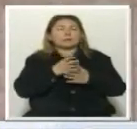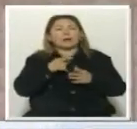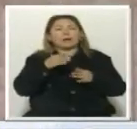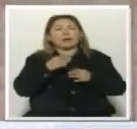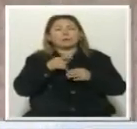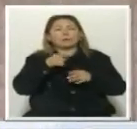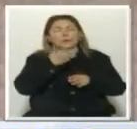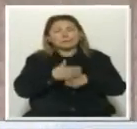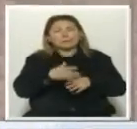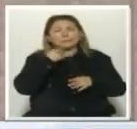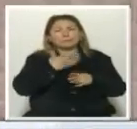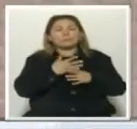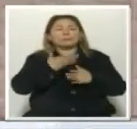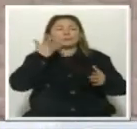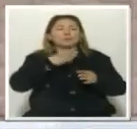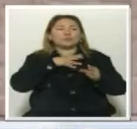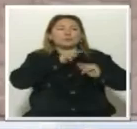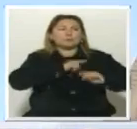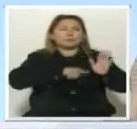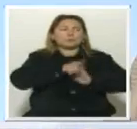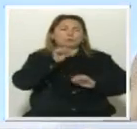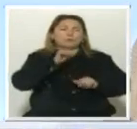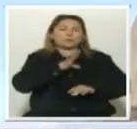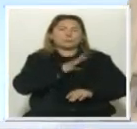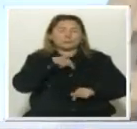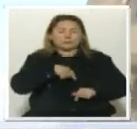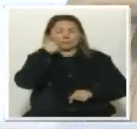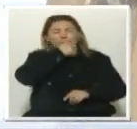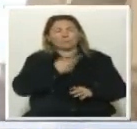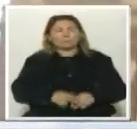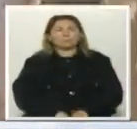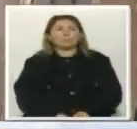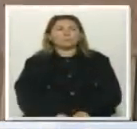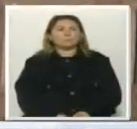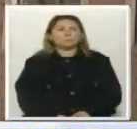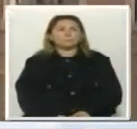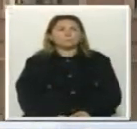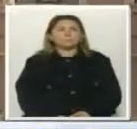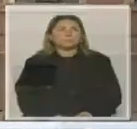бөлінсе, биыл тиісті жұмыстар басталуы мүмкін. Мөлдір Батырбай, Саламат Қайыпов, жаңалықтар.